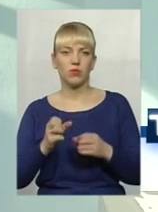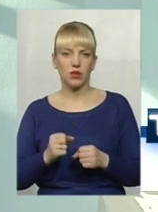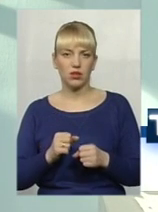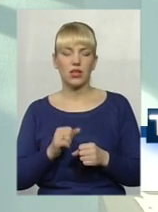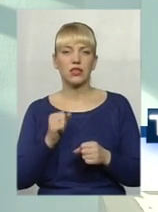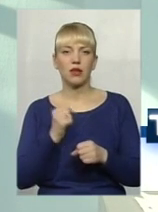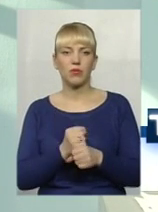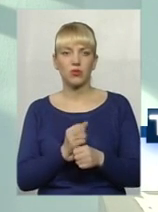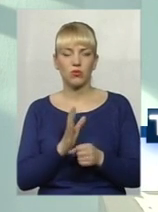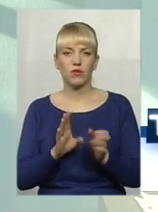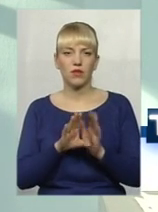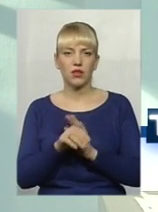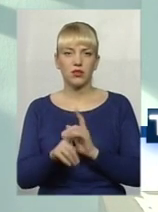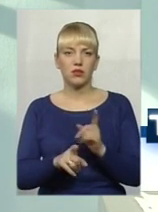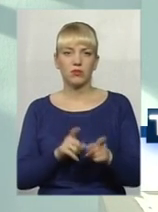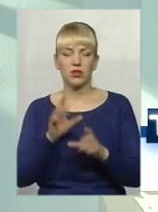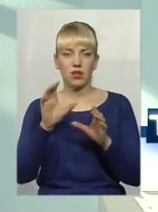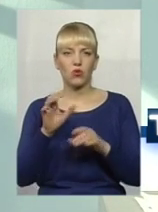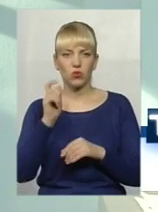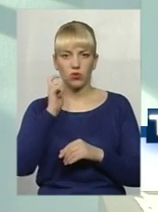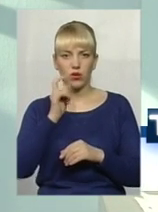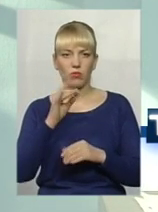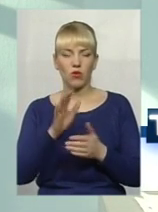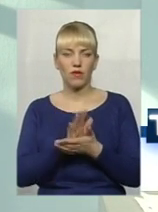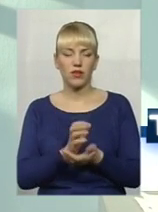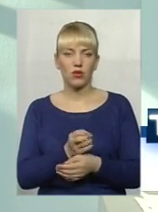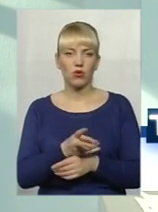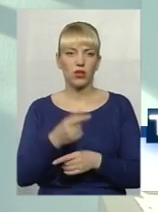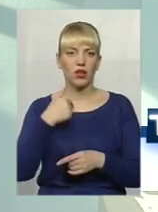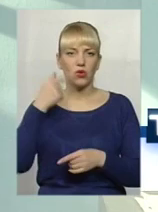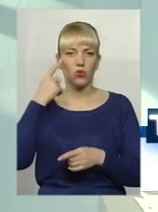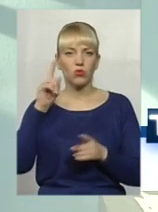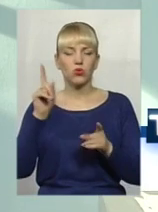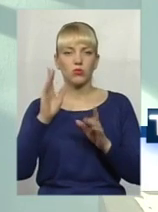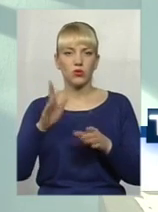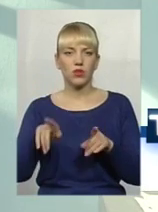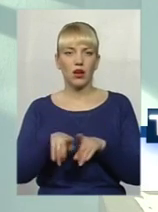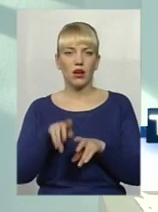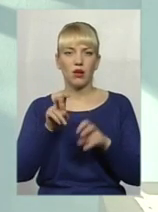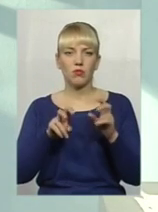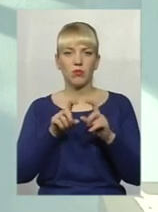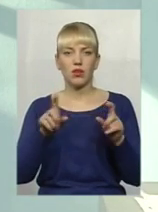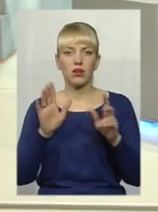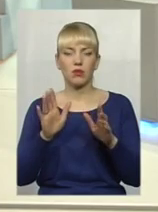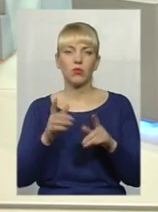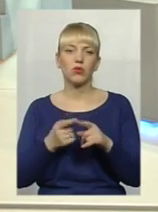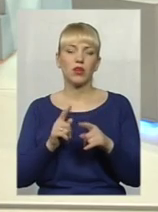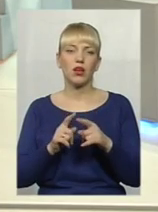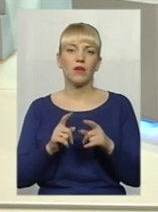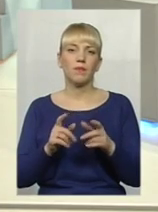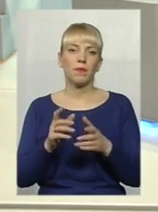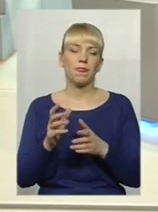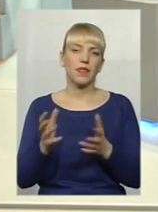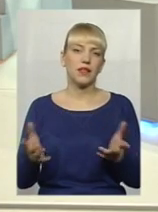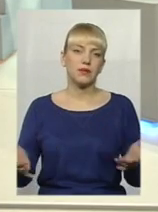внесені зміни в закон України про відходи. І я думаю, що буде таке підприємство, яке буде акумулювати, чи це буде державне підприємство,